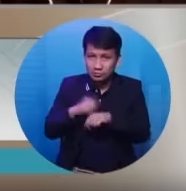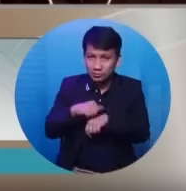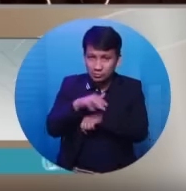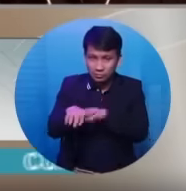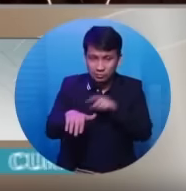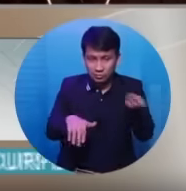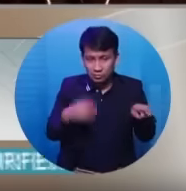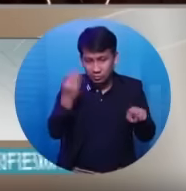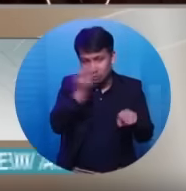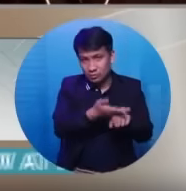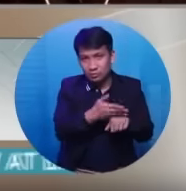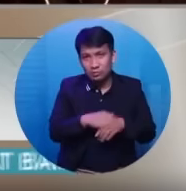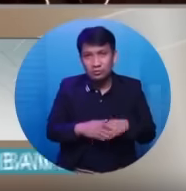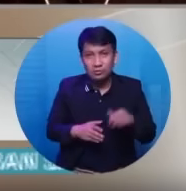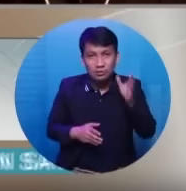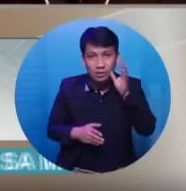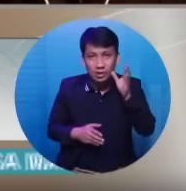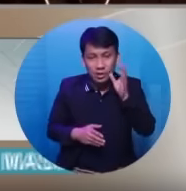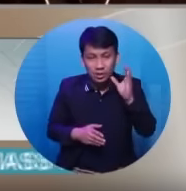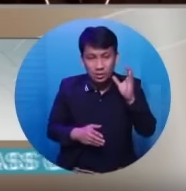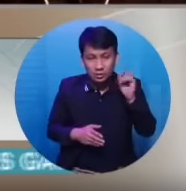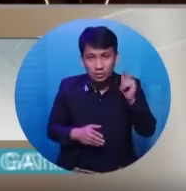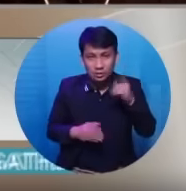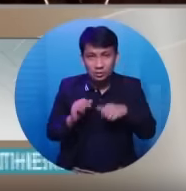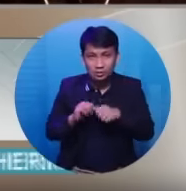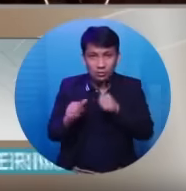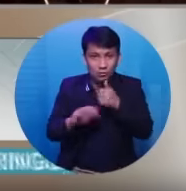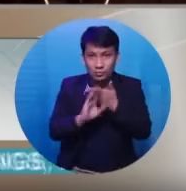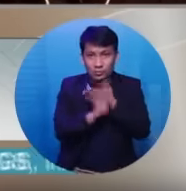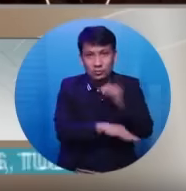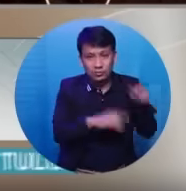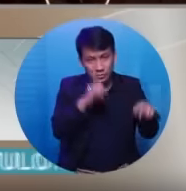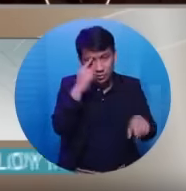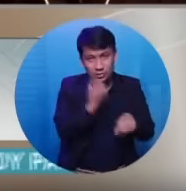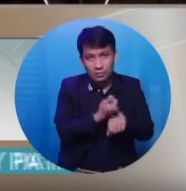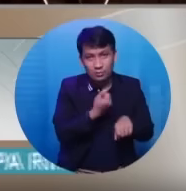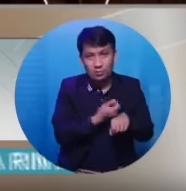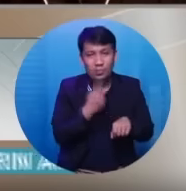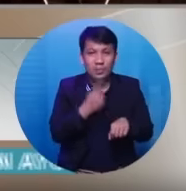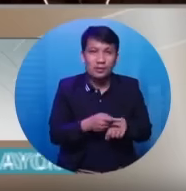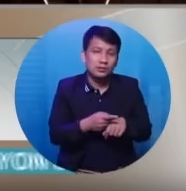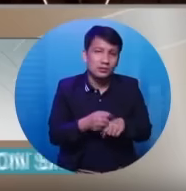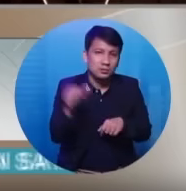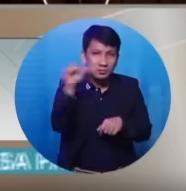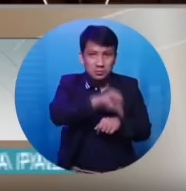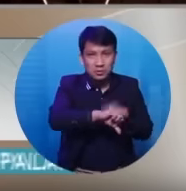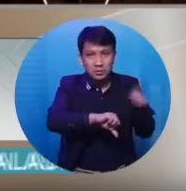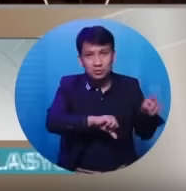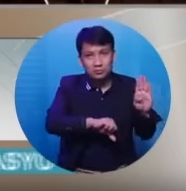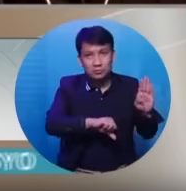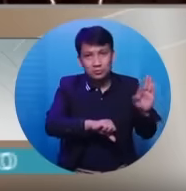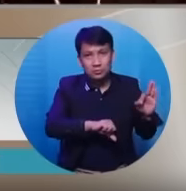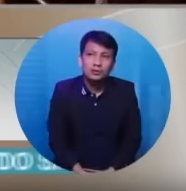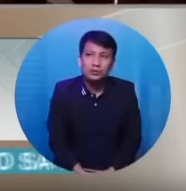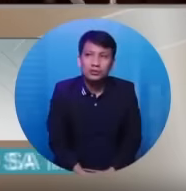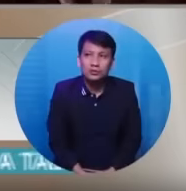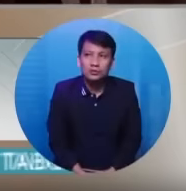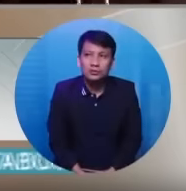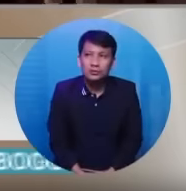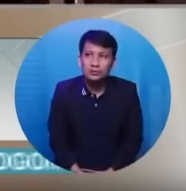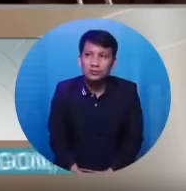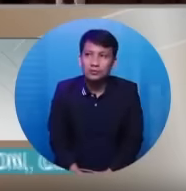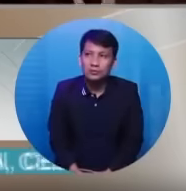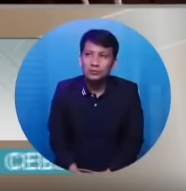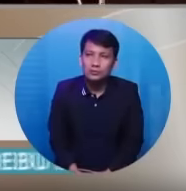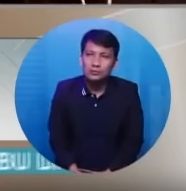nila si Sikat na huwag nang bumalik sa akin, matigas ng ulo, tapos pababaktin ko yung boyfriend mo yan, tapos de, ganun pa eh. Yung CCTV